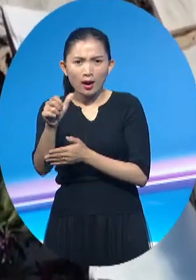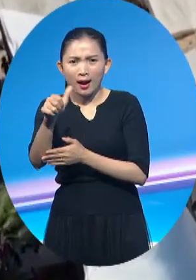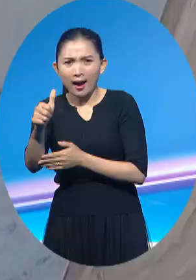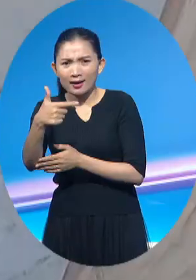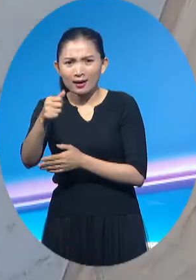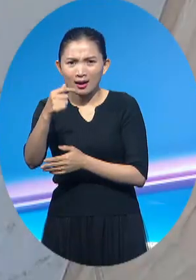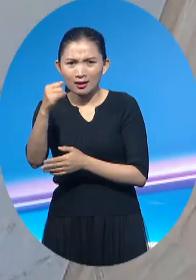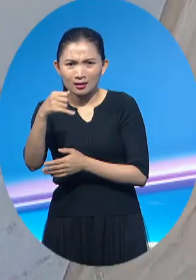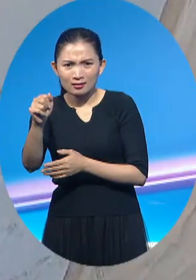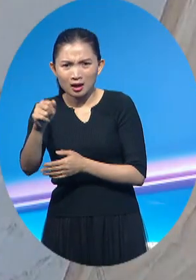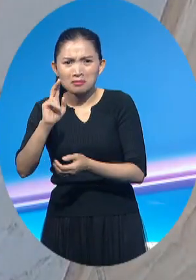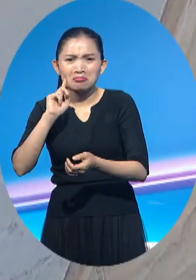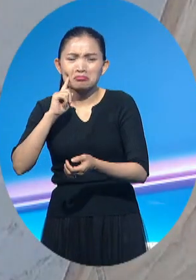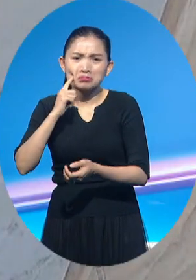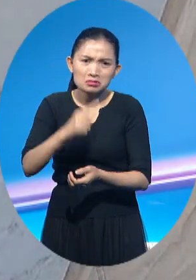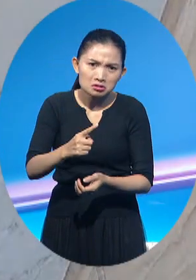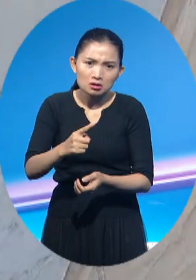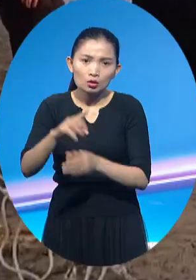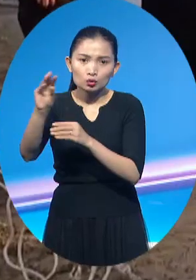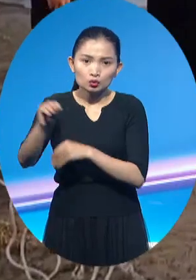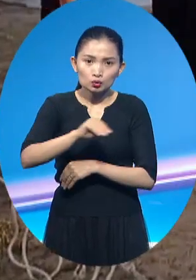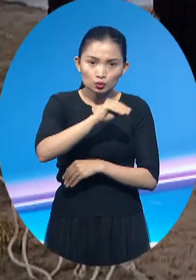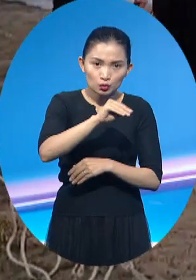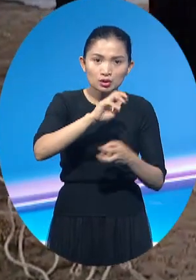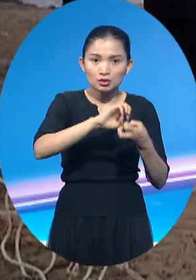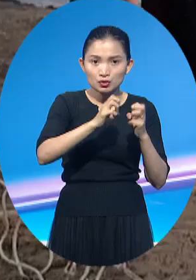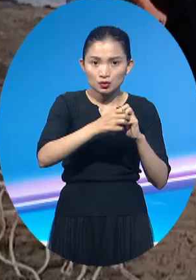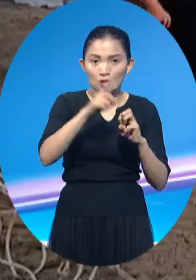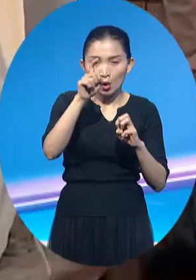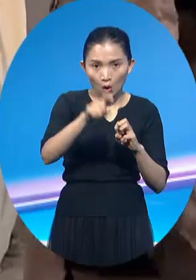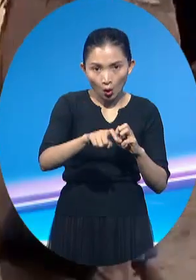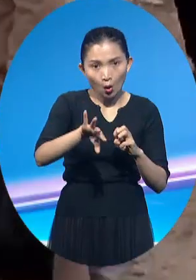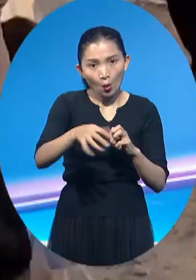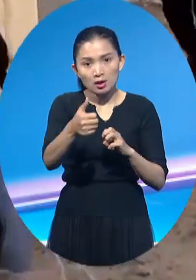trị tại các bệnh viện Ai Cập cũng như hỗ trợ các công dân Mỹ và người nước ngoài rời khỏi Gaza.